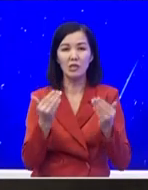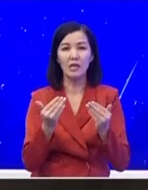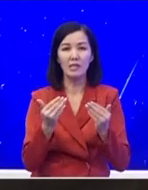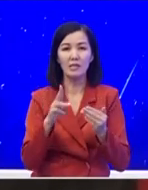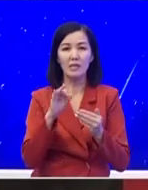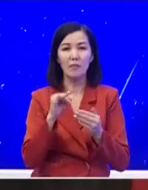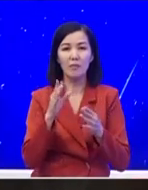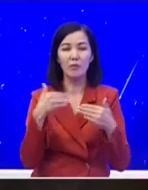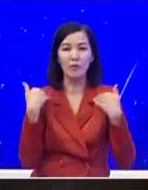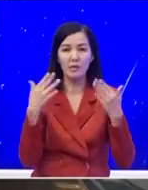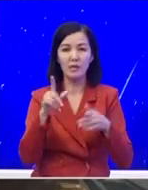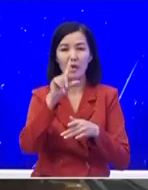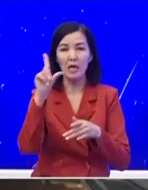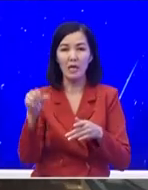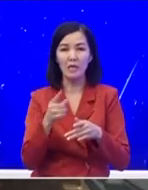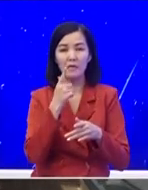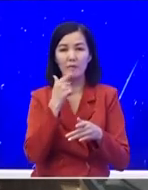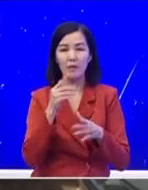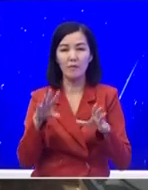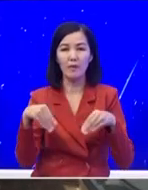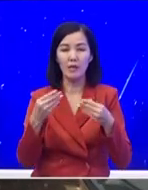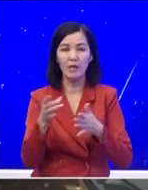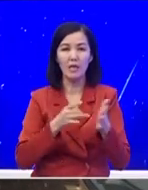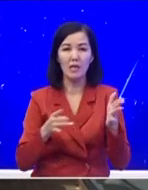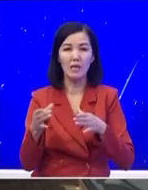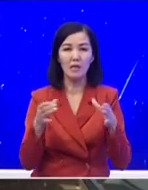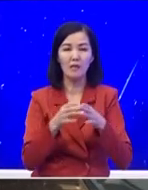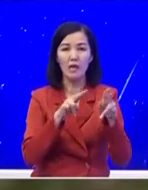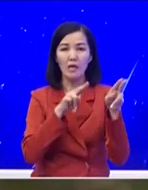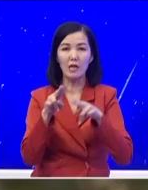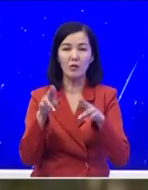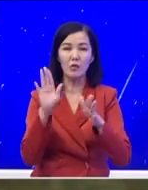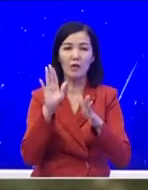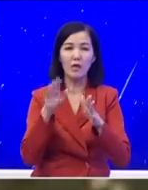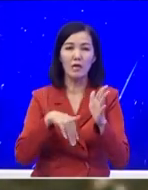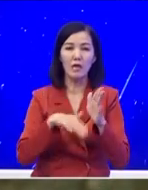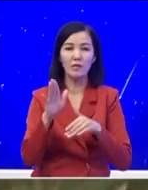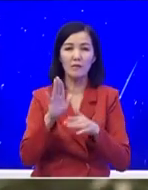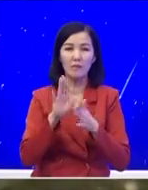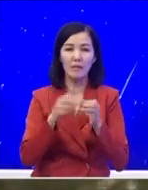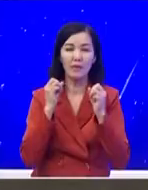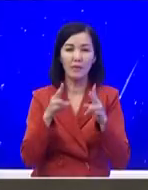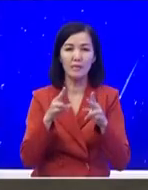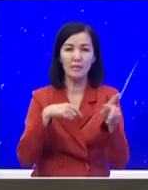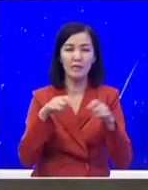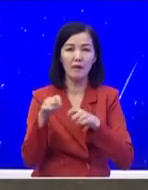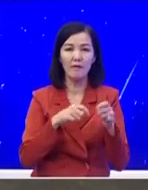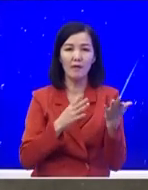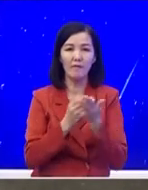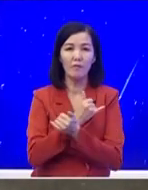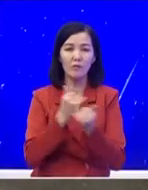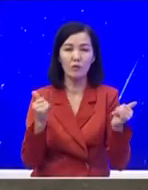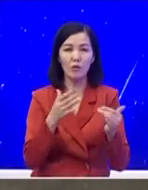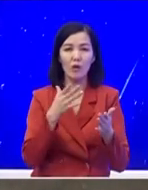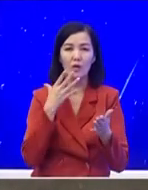тампонами представители «Красного полумесяца» передали региональному департаменту контроля качества и безопасности товаров и услуг. Те, в свою очередь,